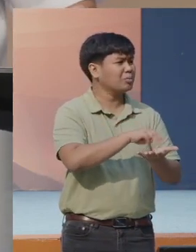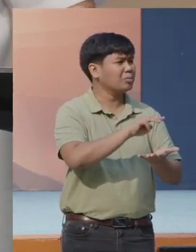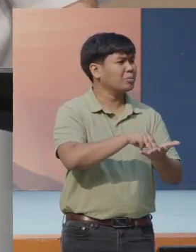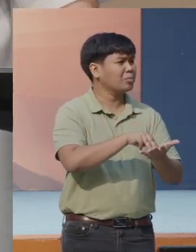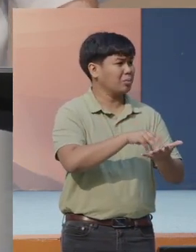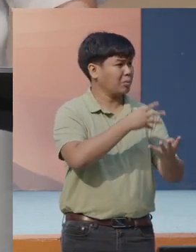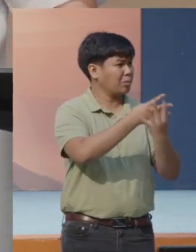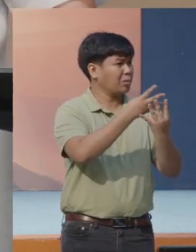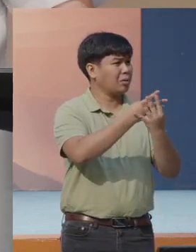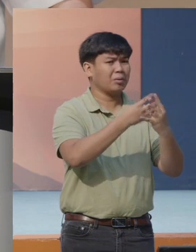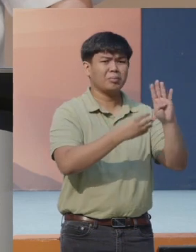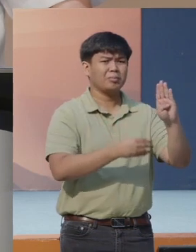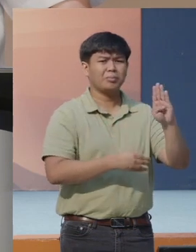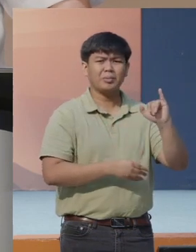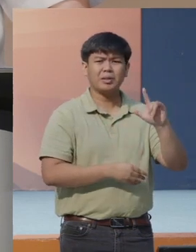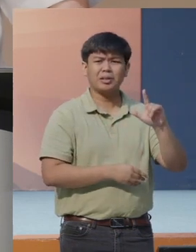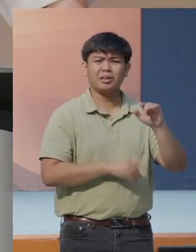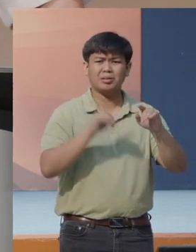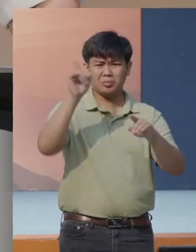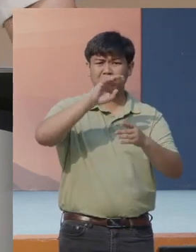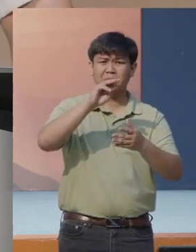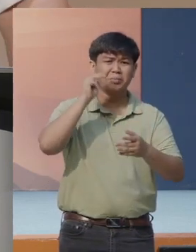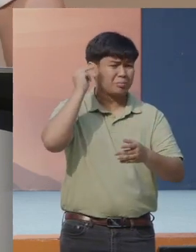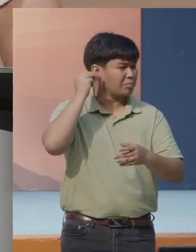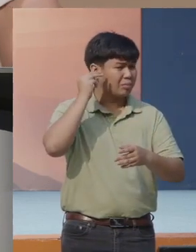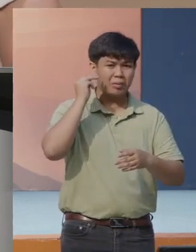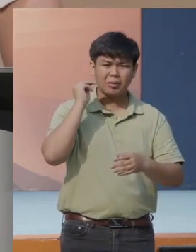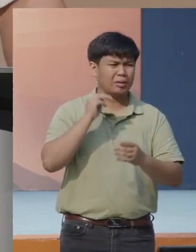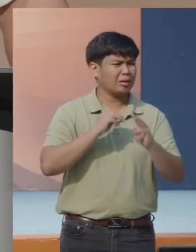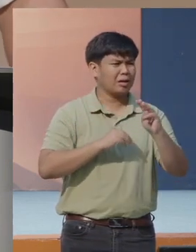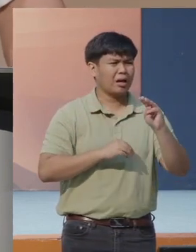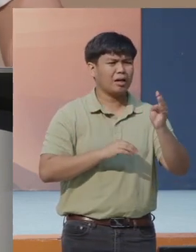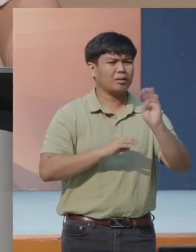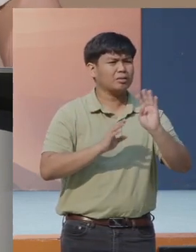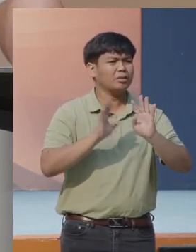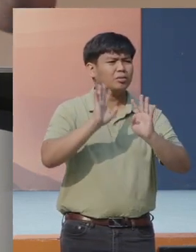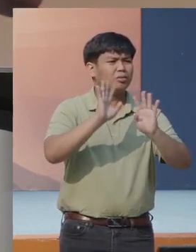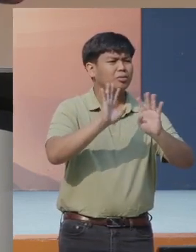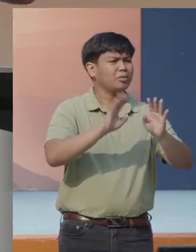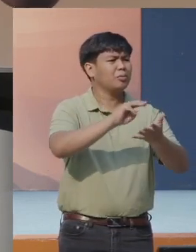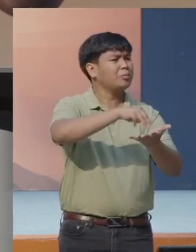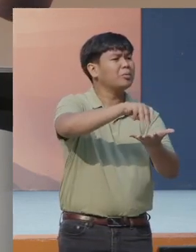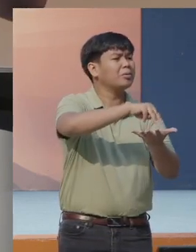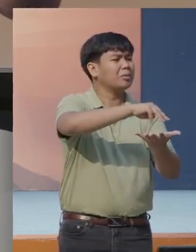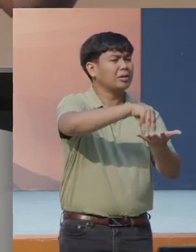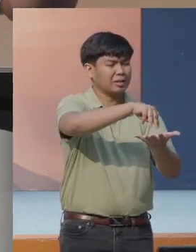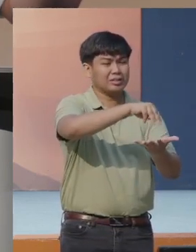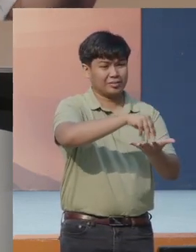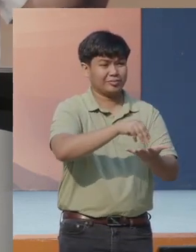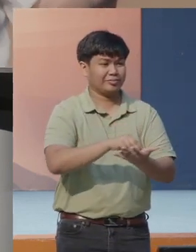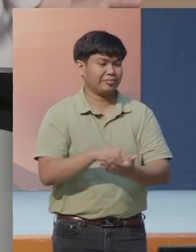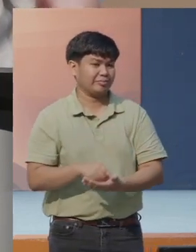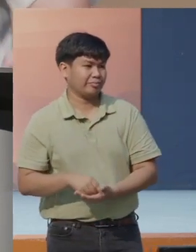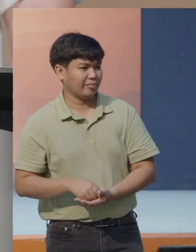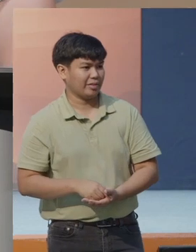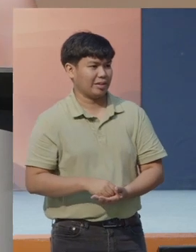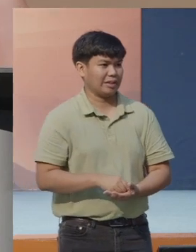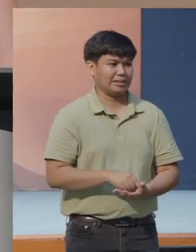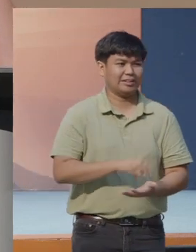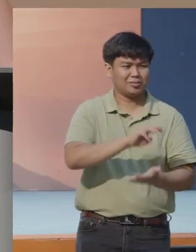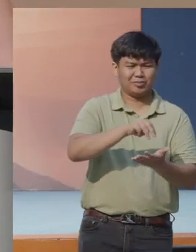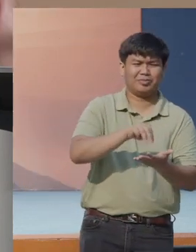Nakapagtapos, at siya na rin yung nagturo doon sa Bible school sa Bilibid. Within the 8 to 10